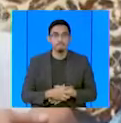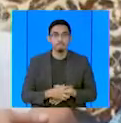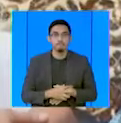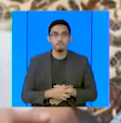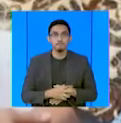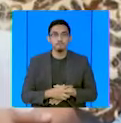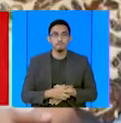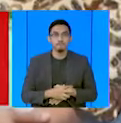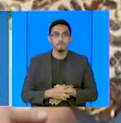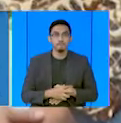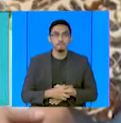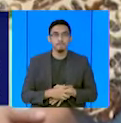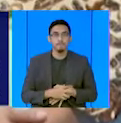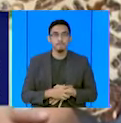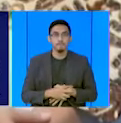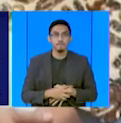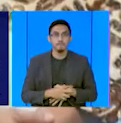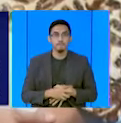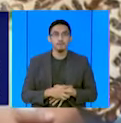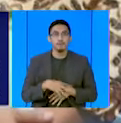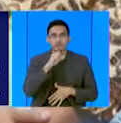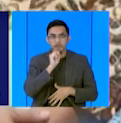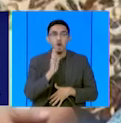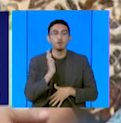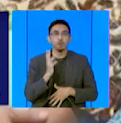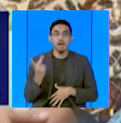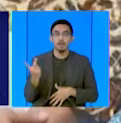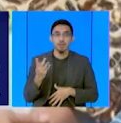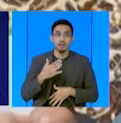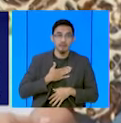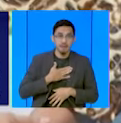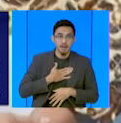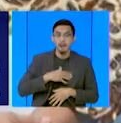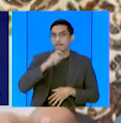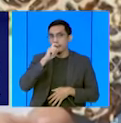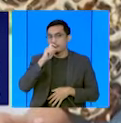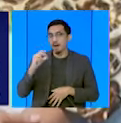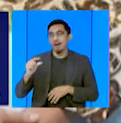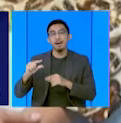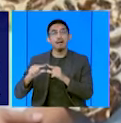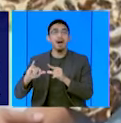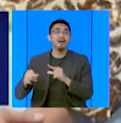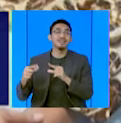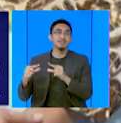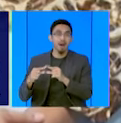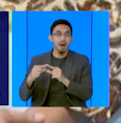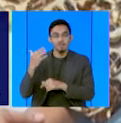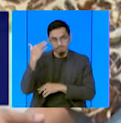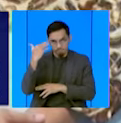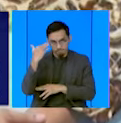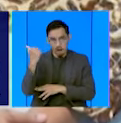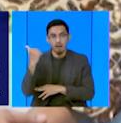Seperti yang disampaikan oleh Pak Mensesnek, kami berdua, saya dan Pak Raja, dipanggil untuk diberi tugas